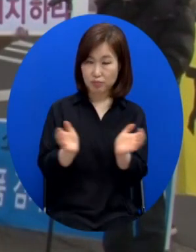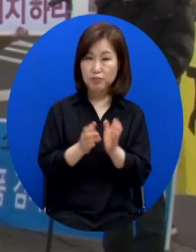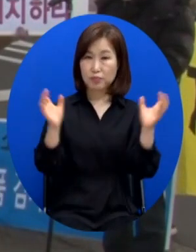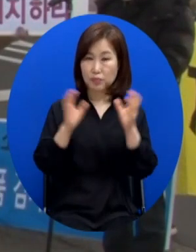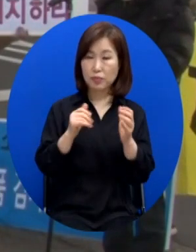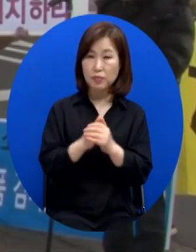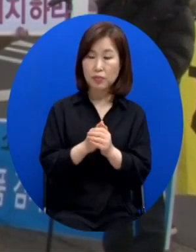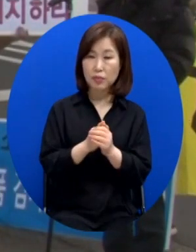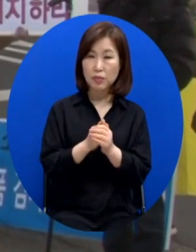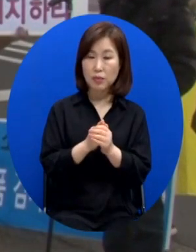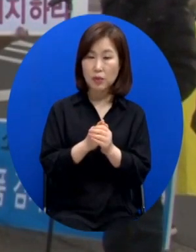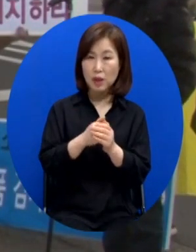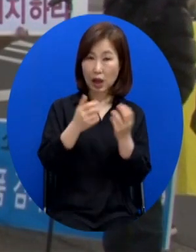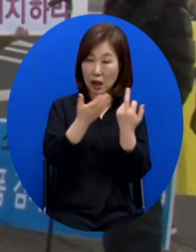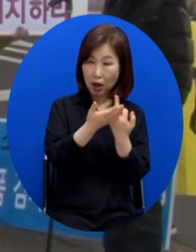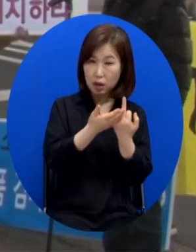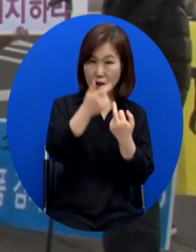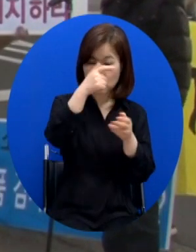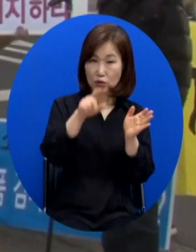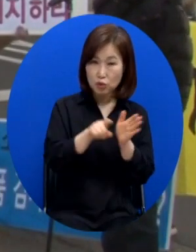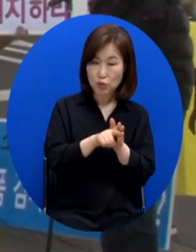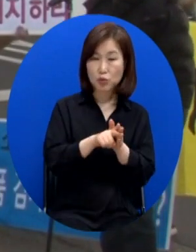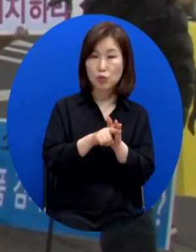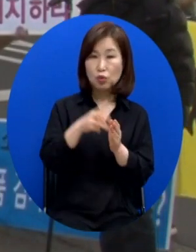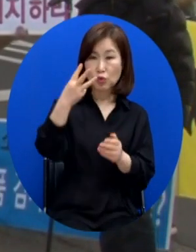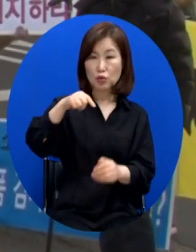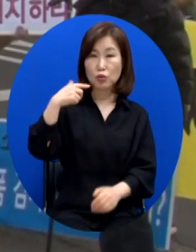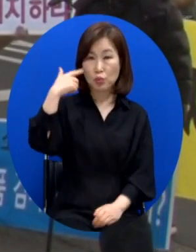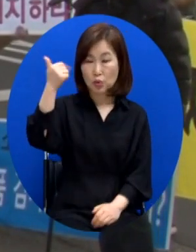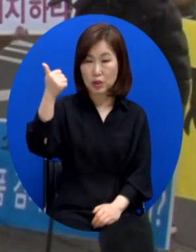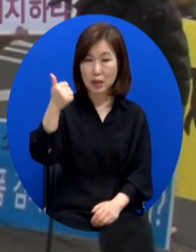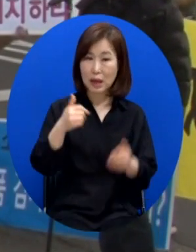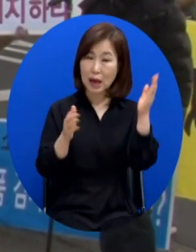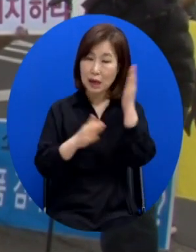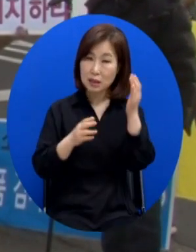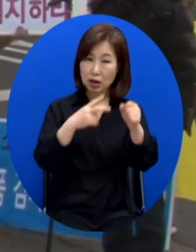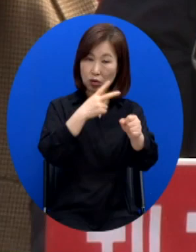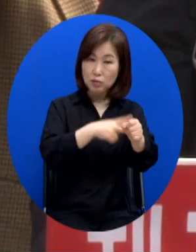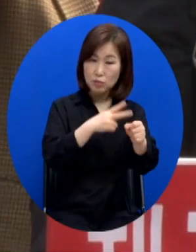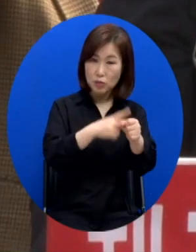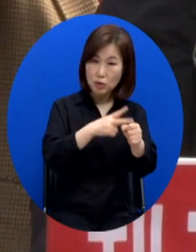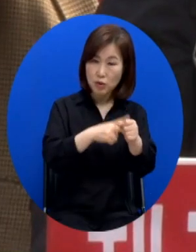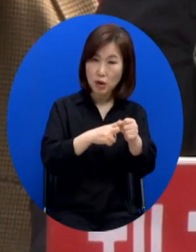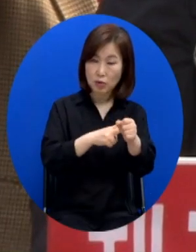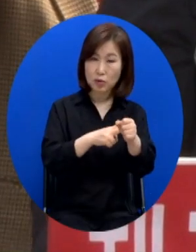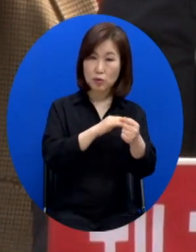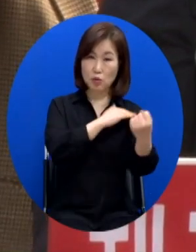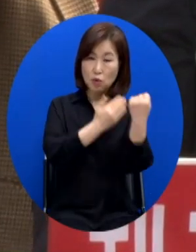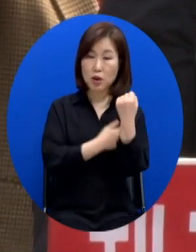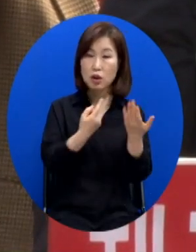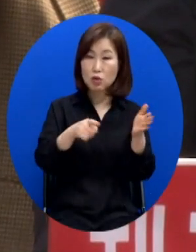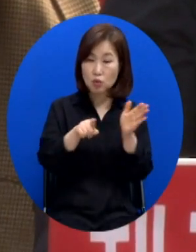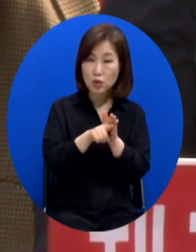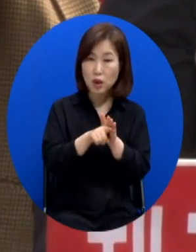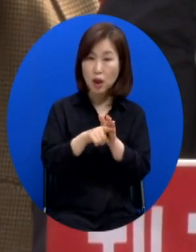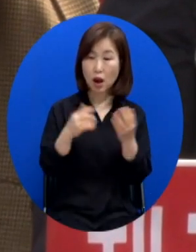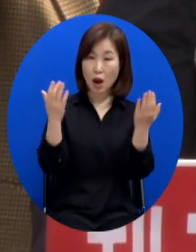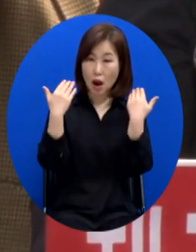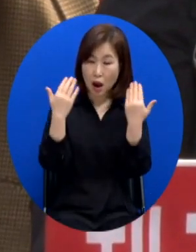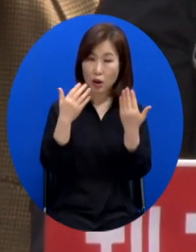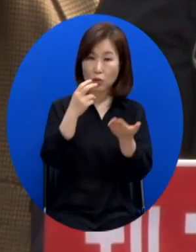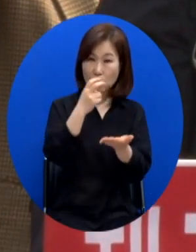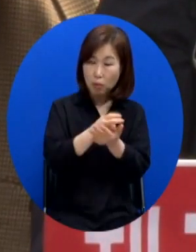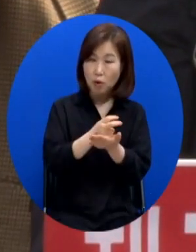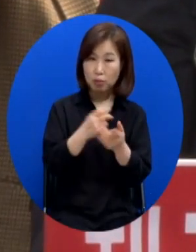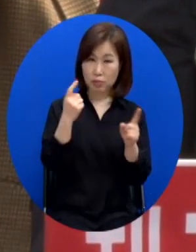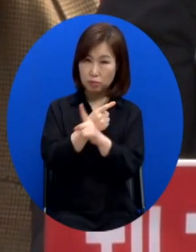제주 기독교 교단협의회 회장 류승남 목사는 학생 및 교원의 권리를 보장하기 위해서 학교 규칙을 수정